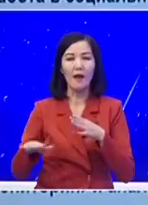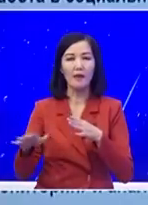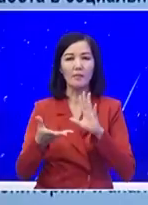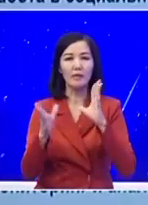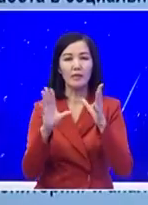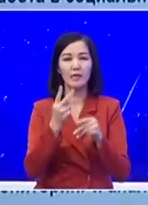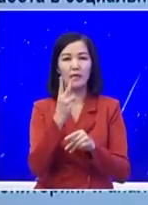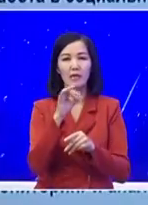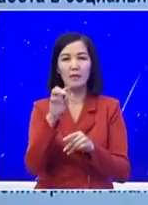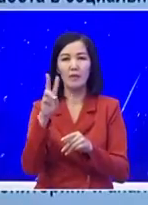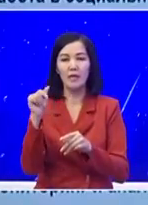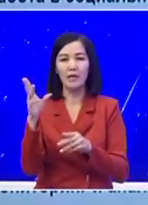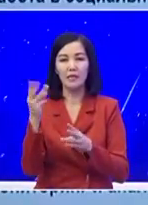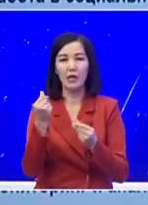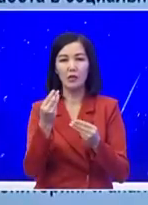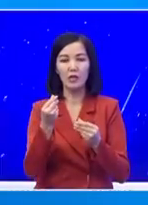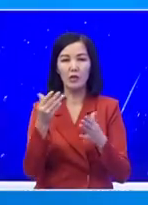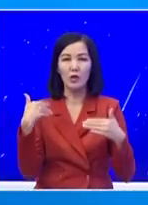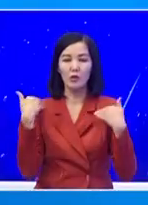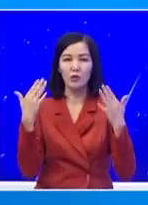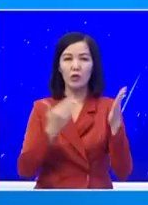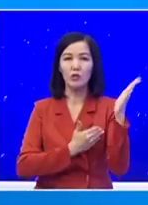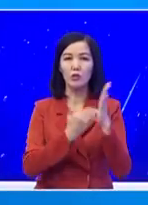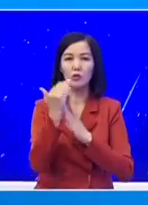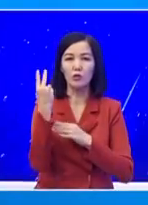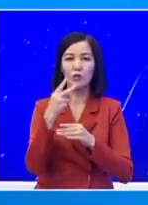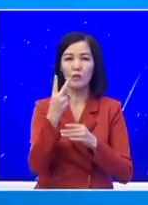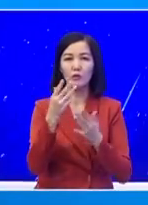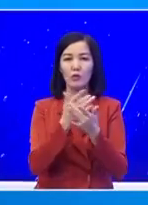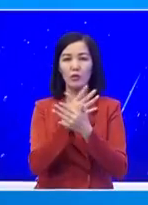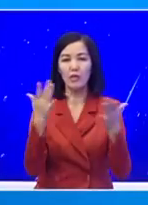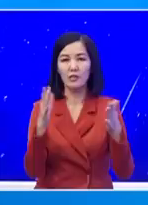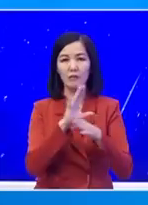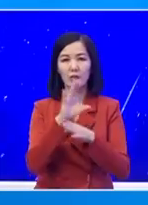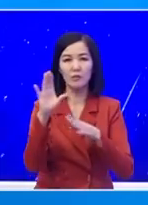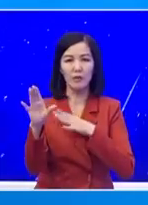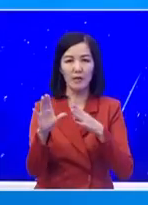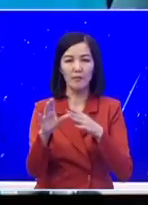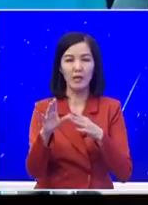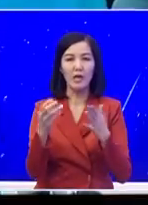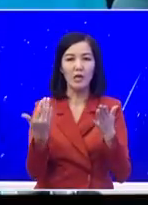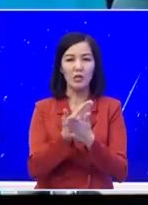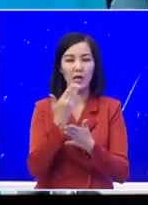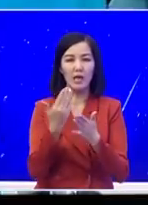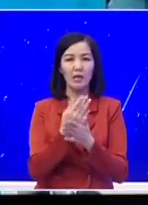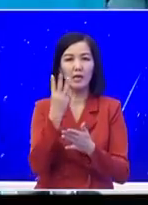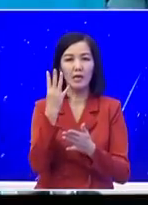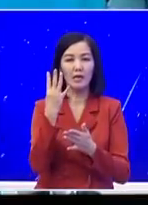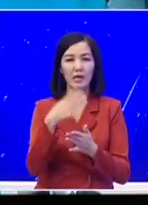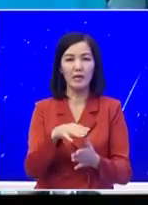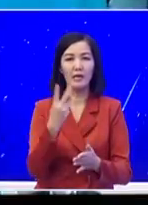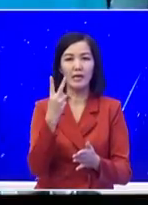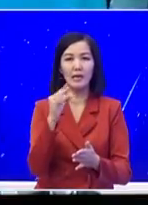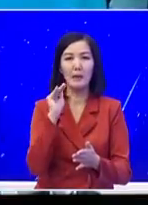құны 2 миллиард теңгелік, халықтың сұранысы жоғары, 21 түрлі дәрі-дәрмек жіберіліпті. Тағы бір жаңалы 42,500